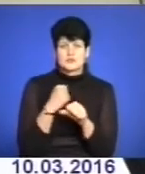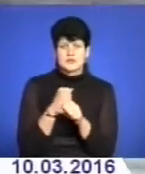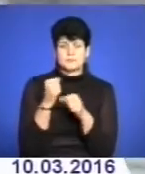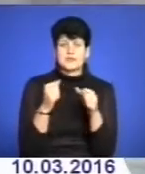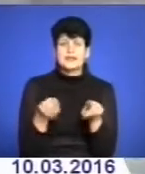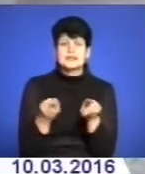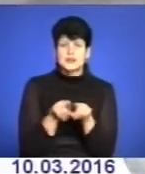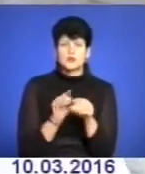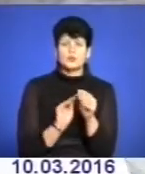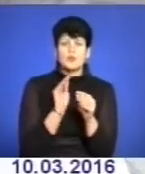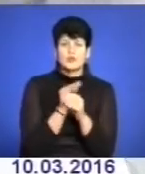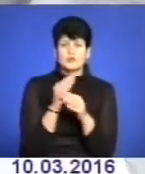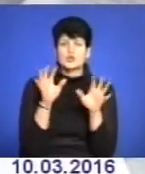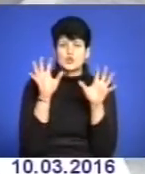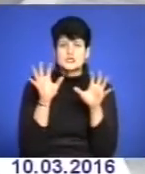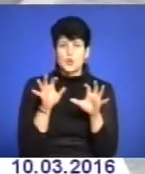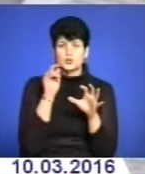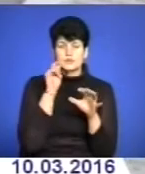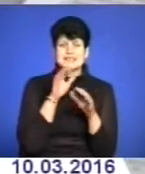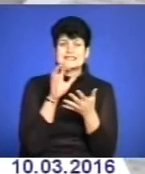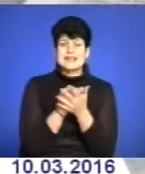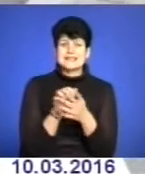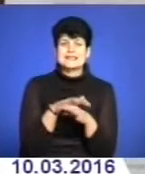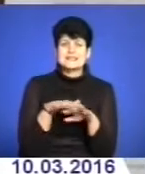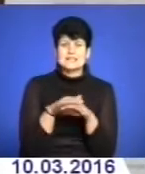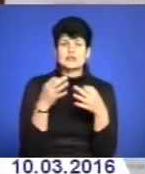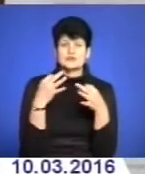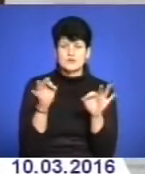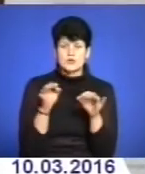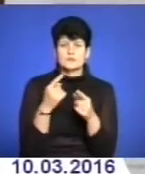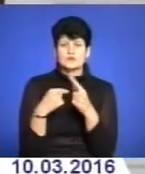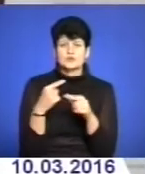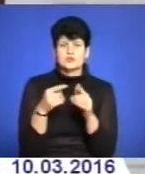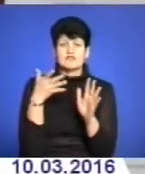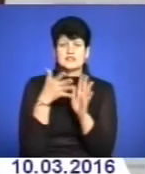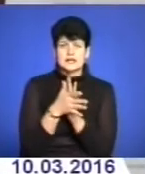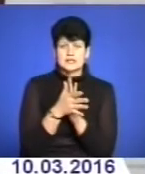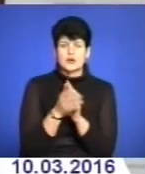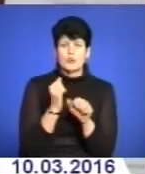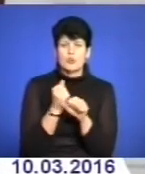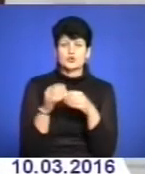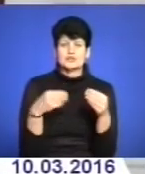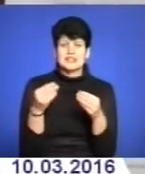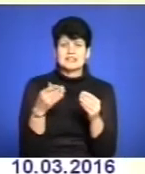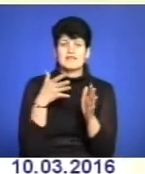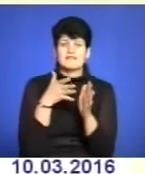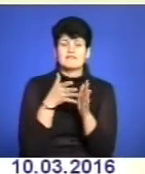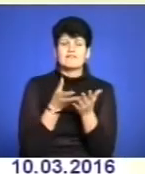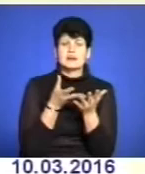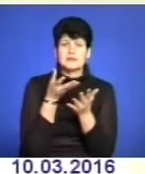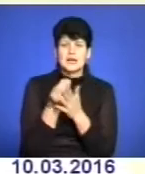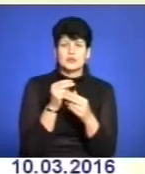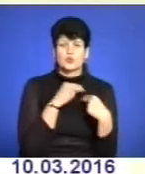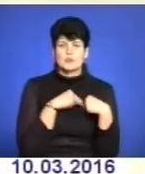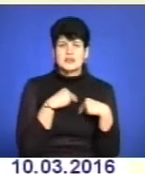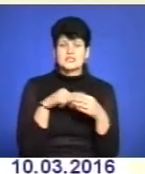й доповнення до закону України про зайнятість населення, який дозволить компенсувати витрати роботодавців на оплату праці безробітних з числа